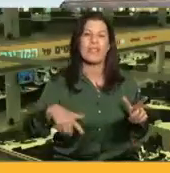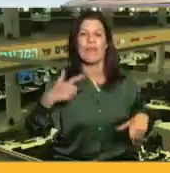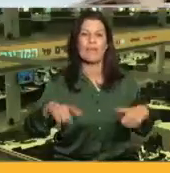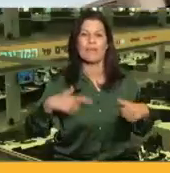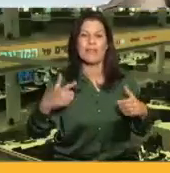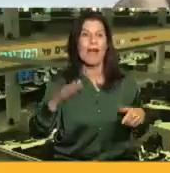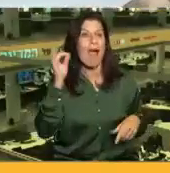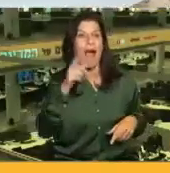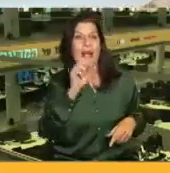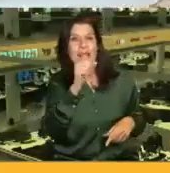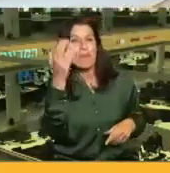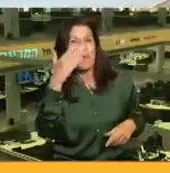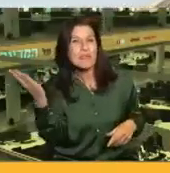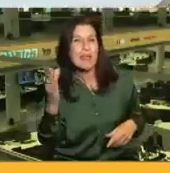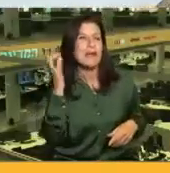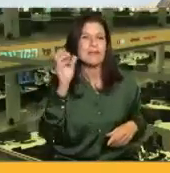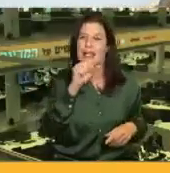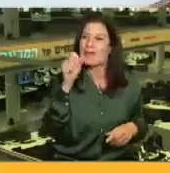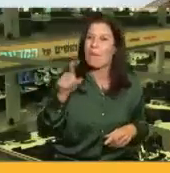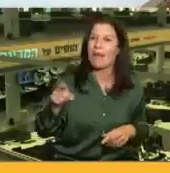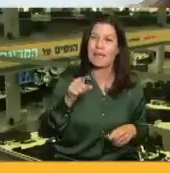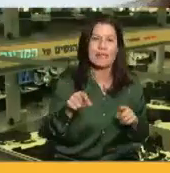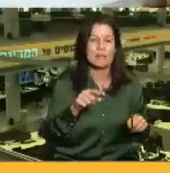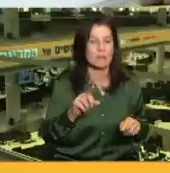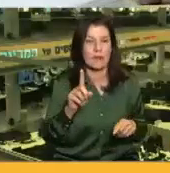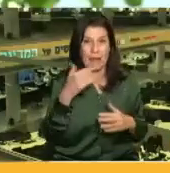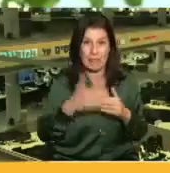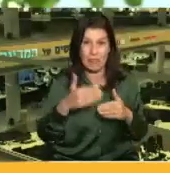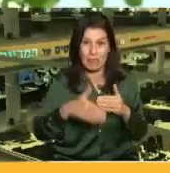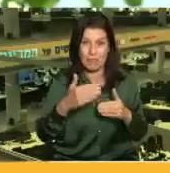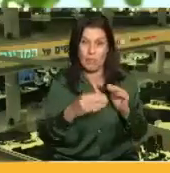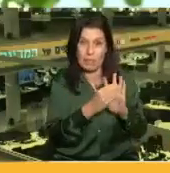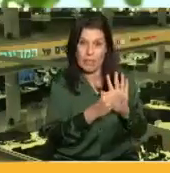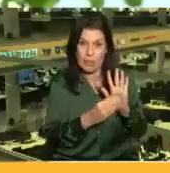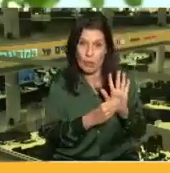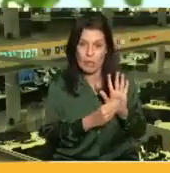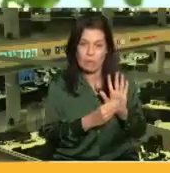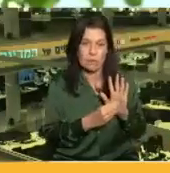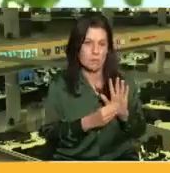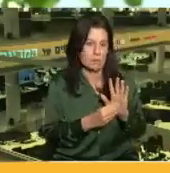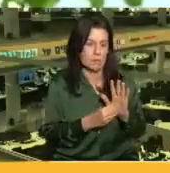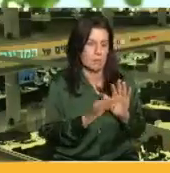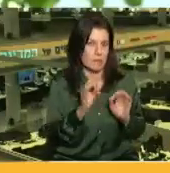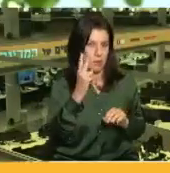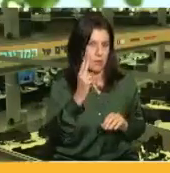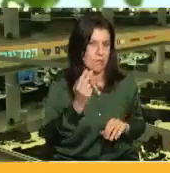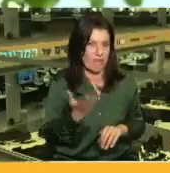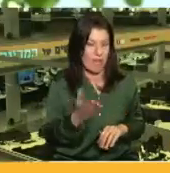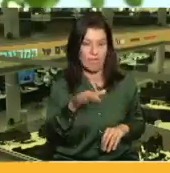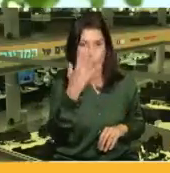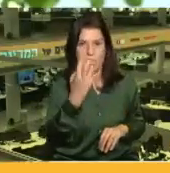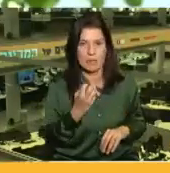זמרת מפורסמת, זמרת השנה, זמרת העשור, זמרת, זמרת, זמרת, אבל בסוף, כאילו, בנתונים, זה וואו, זה מביך, זה עצוב